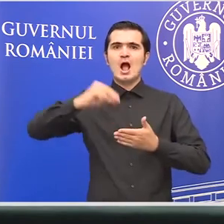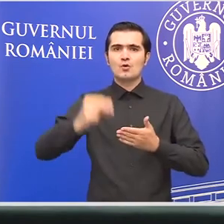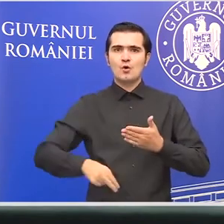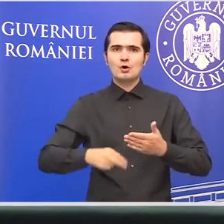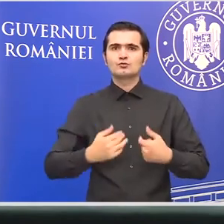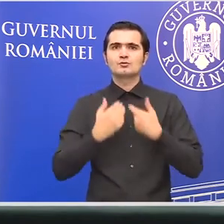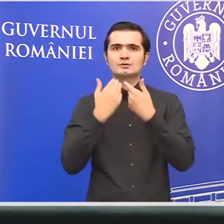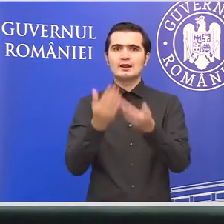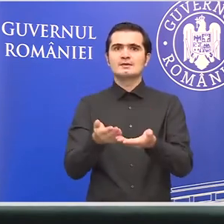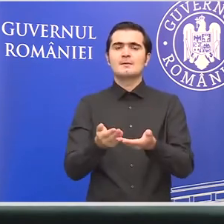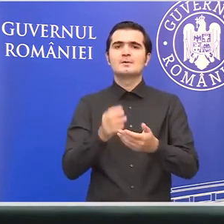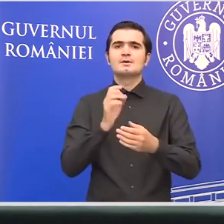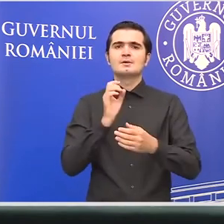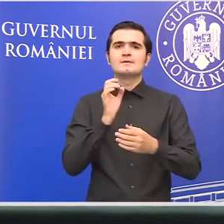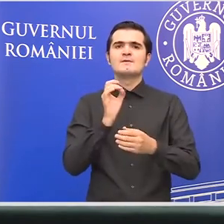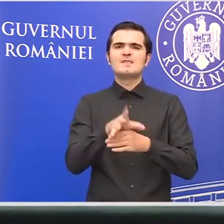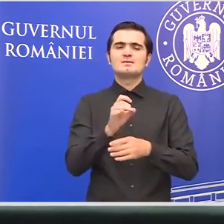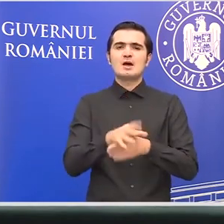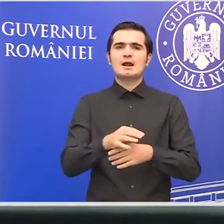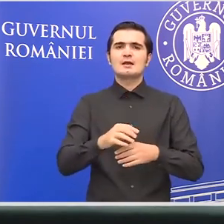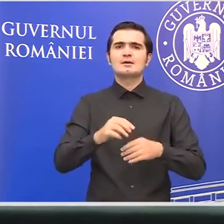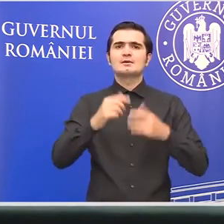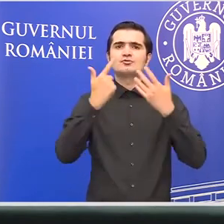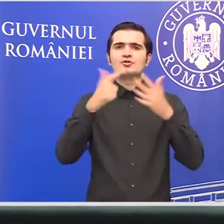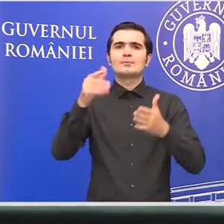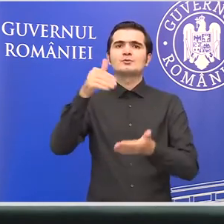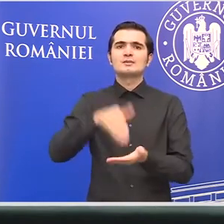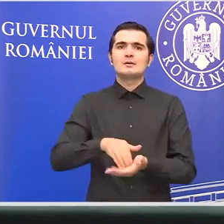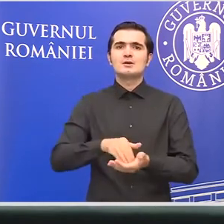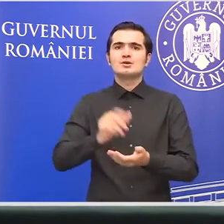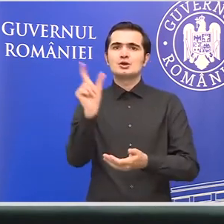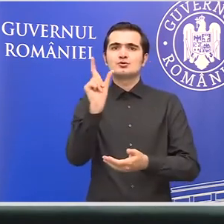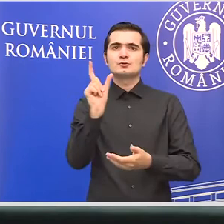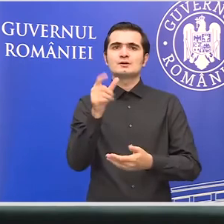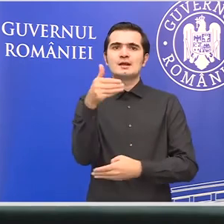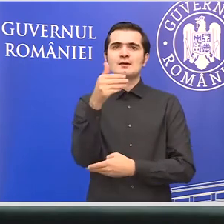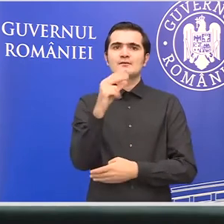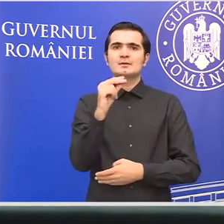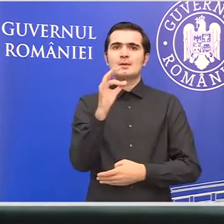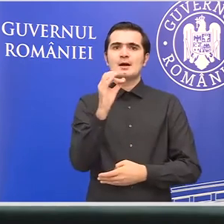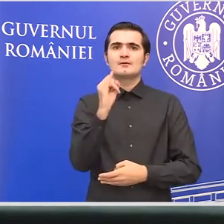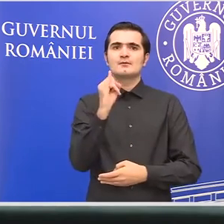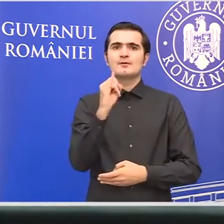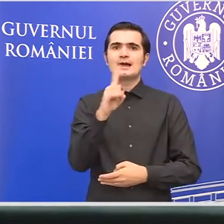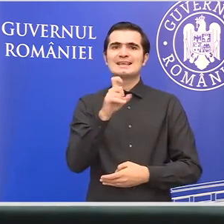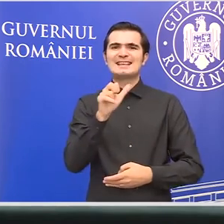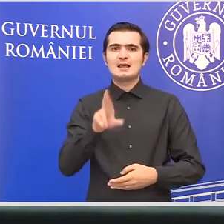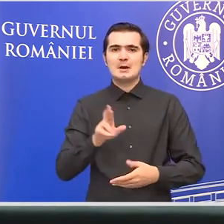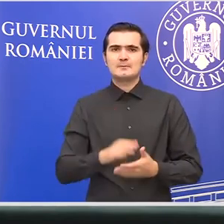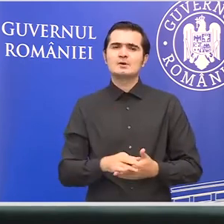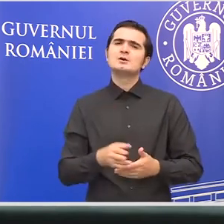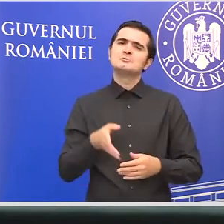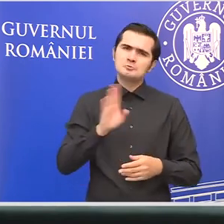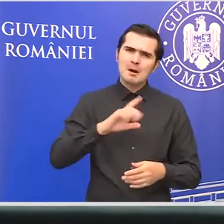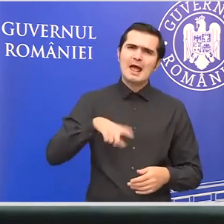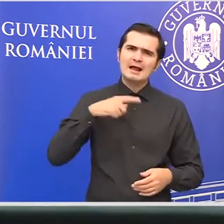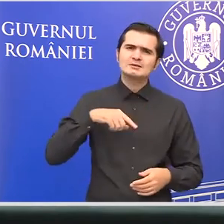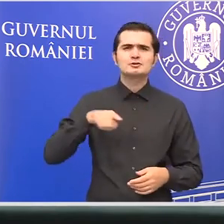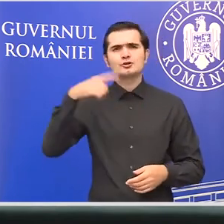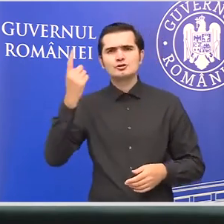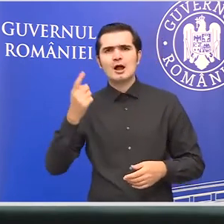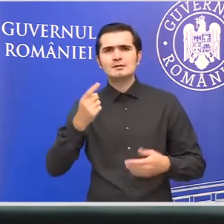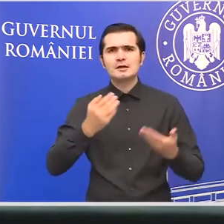vinde 700.000 de doze de vaccin produs de Pfizer-BioNTech și mai sunt în lucru alte